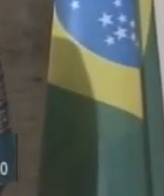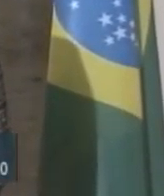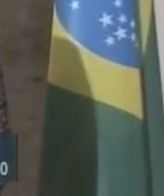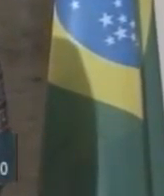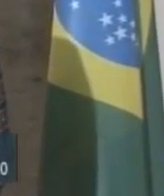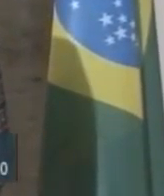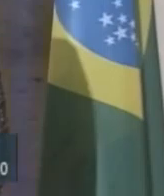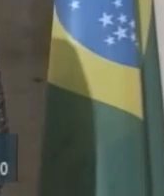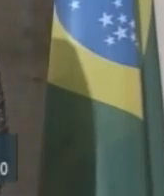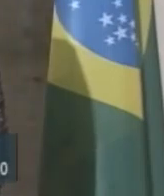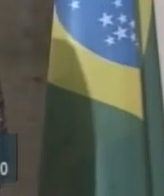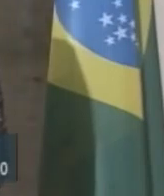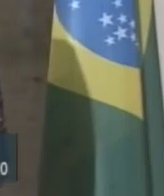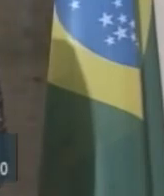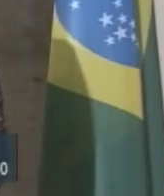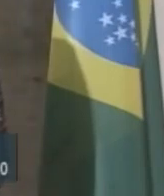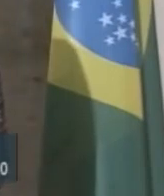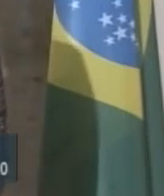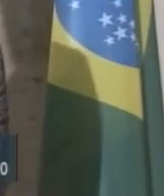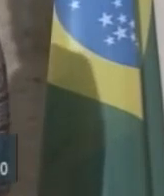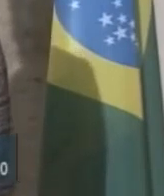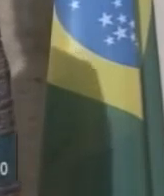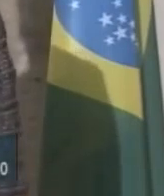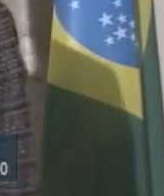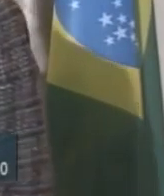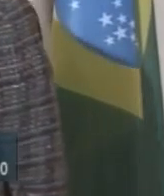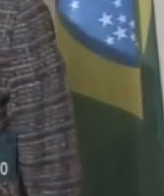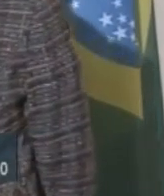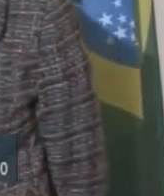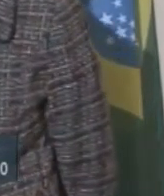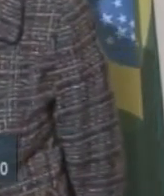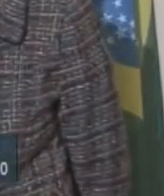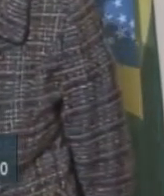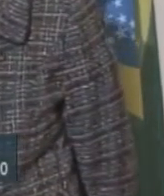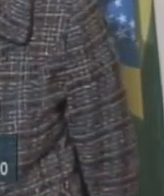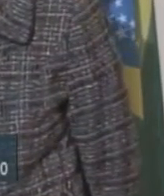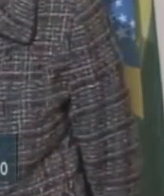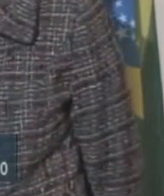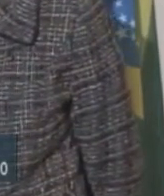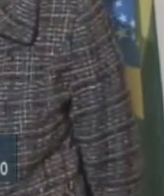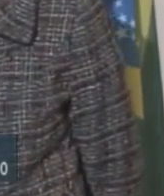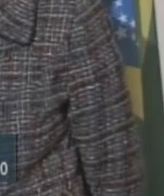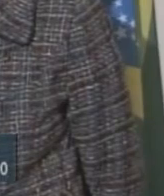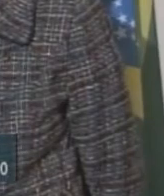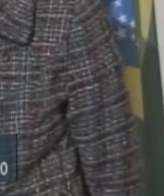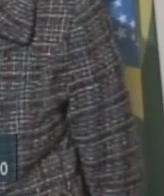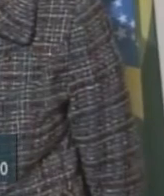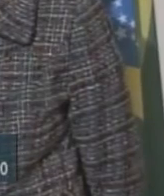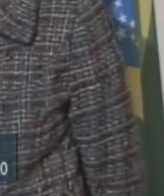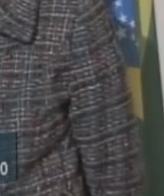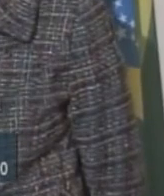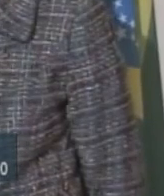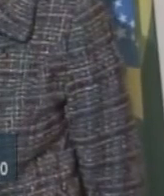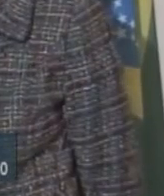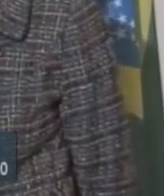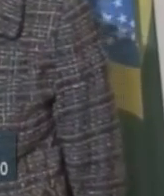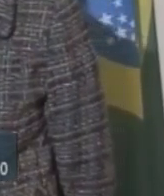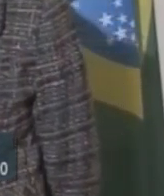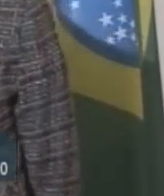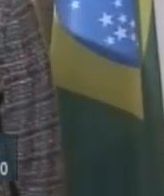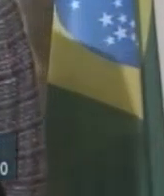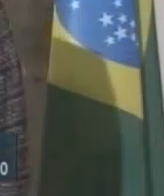като земеделие, селско стопанство, наука, технологии, телекомуникации и други видове